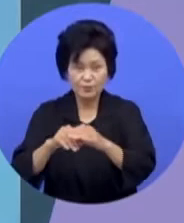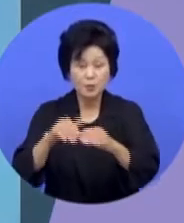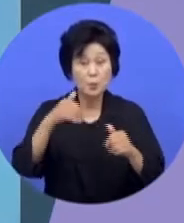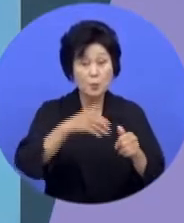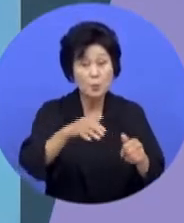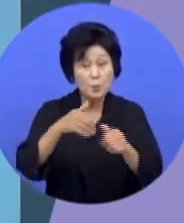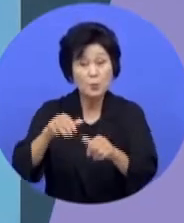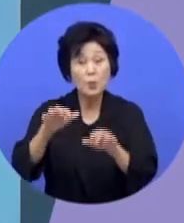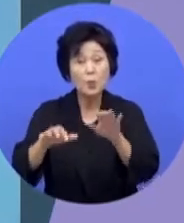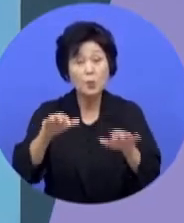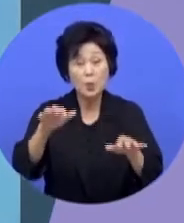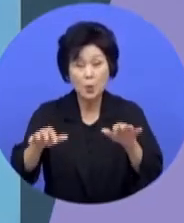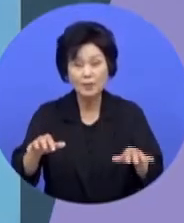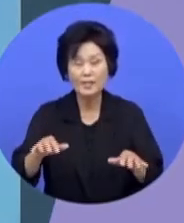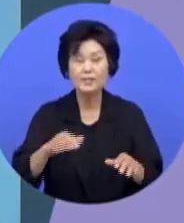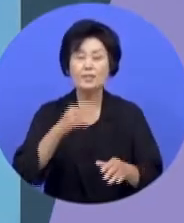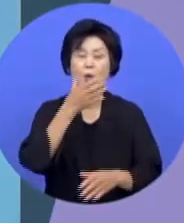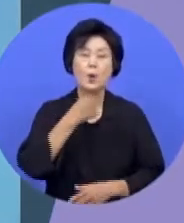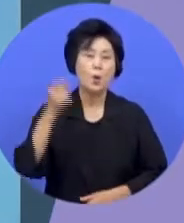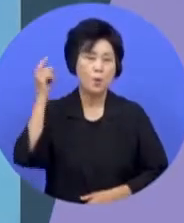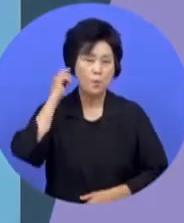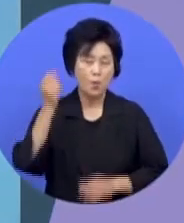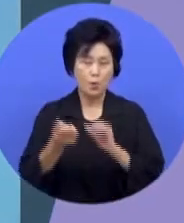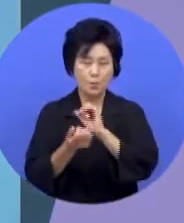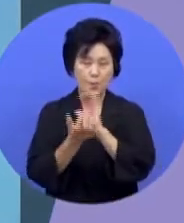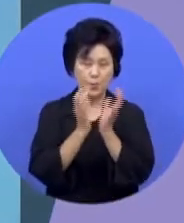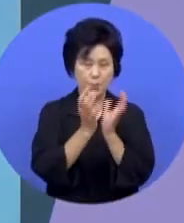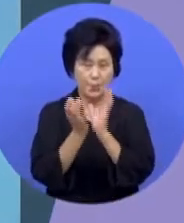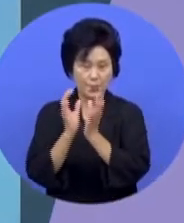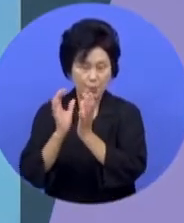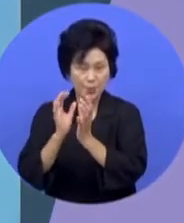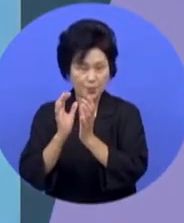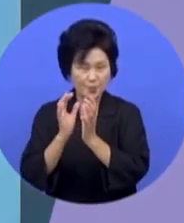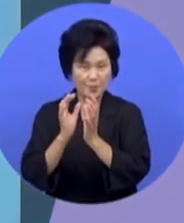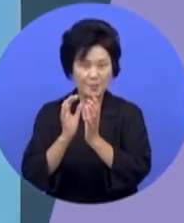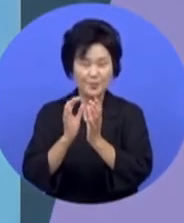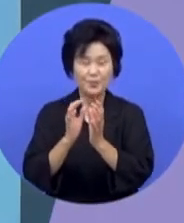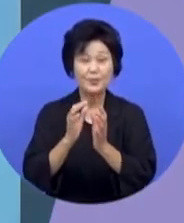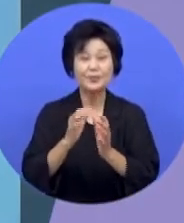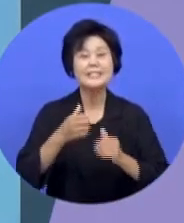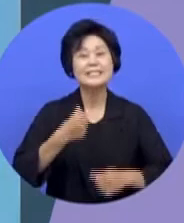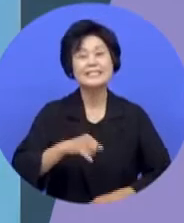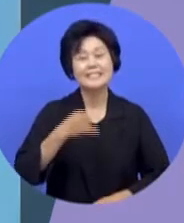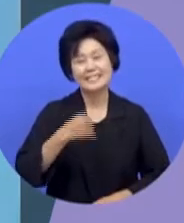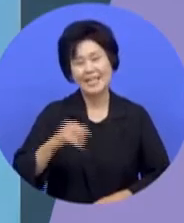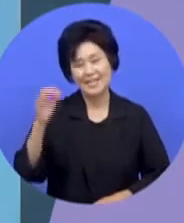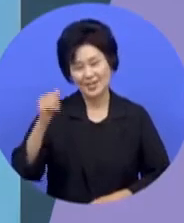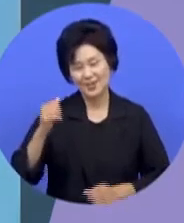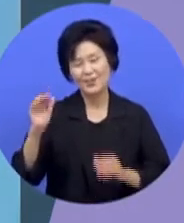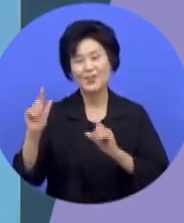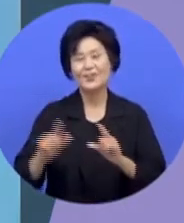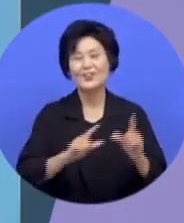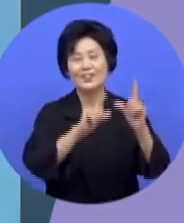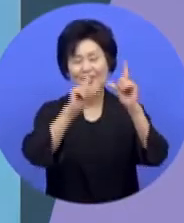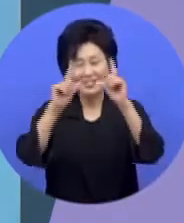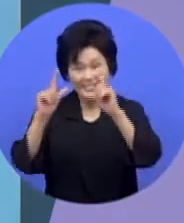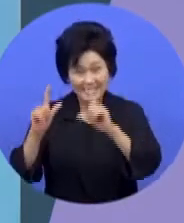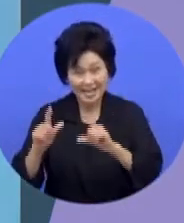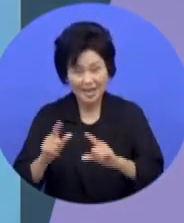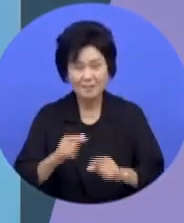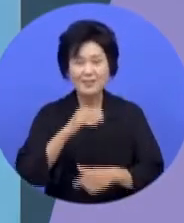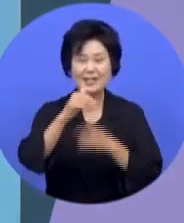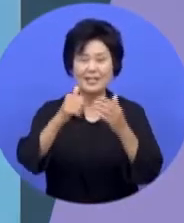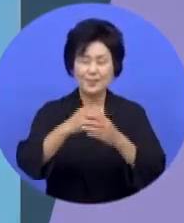맺고 복음의 꽃을 피우는 자녀들로 살아가길. 그래서 정말 하나님께 온전히 영광 돌리는